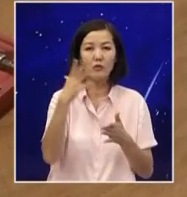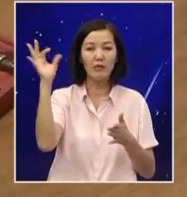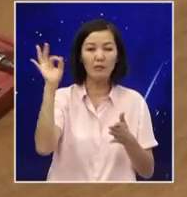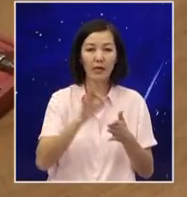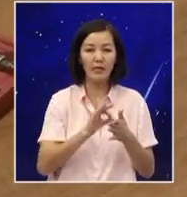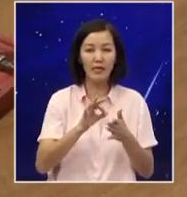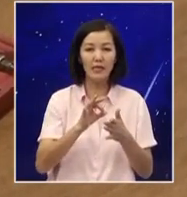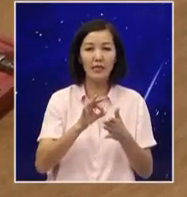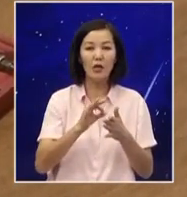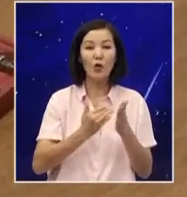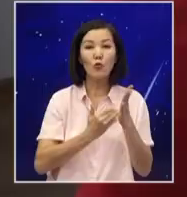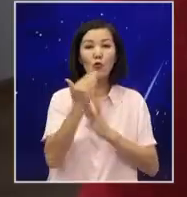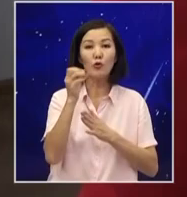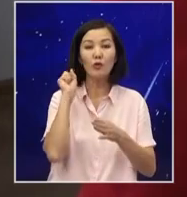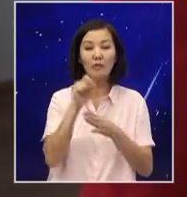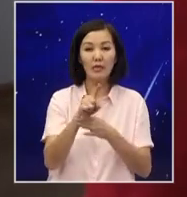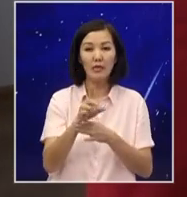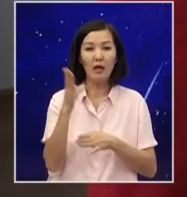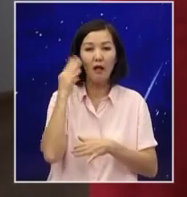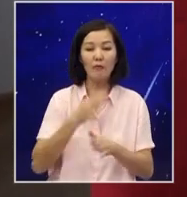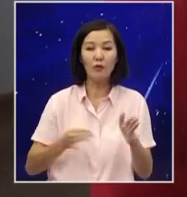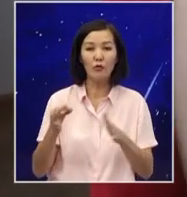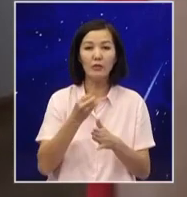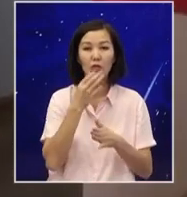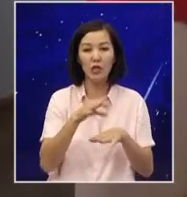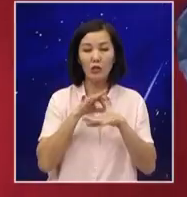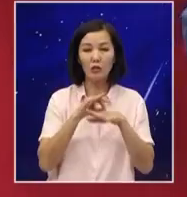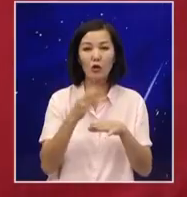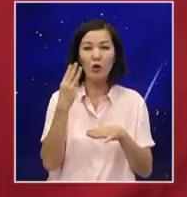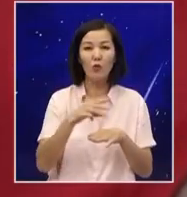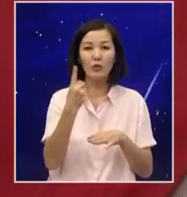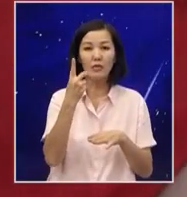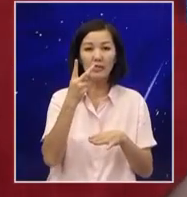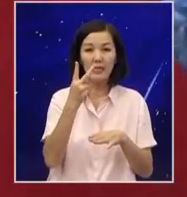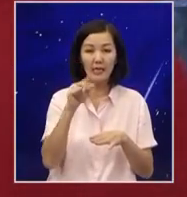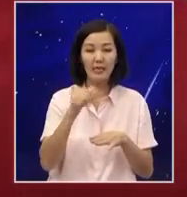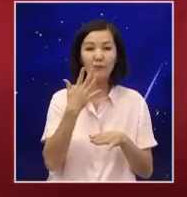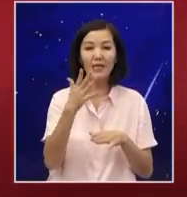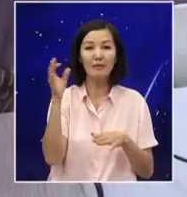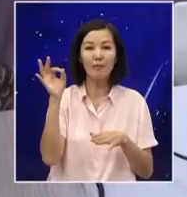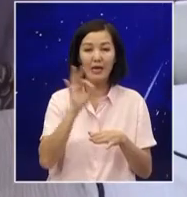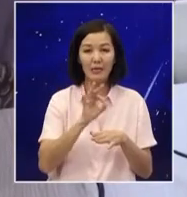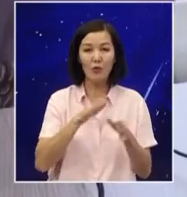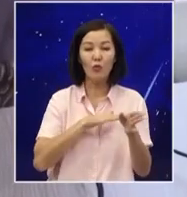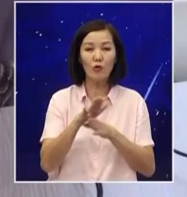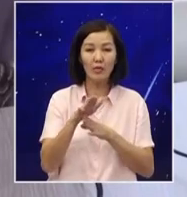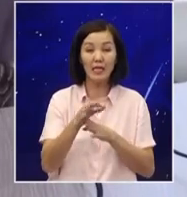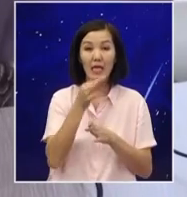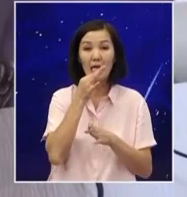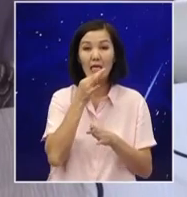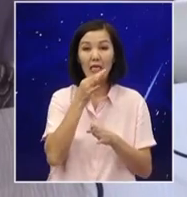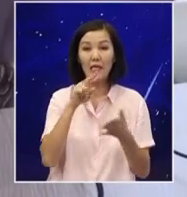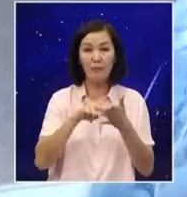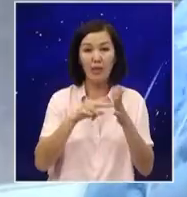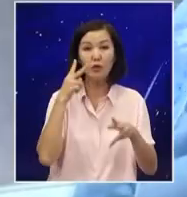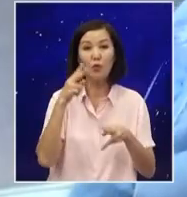жеткізуді міндеттеген. Ал Алматы облысында бұл іс қарқынды. 32,5% орындалған. Межеге уақытынан ерте жетеміз дейді